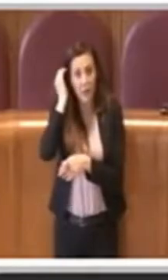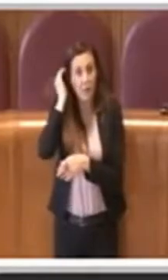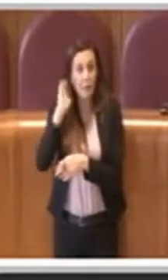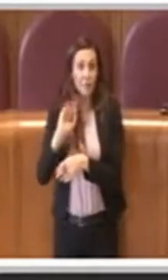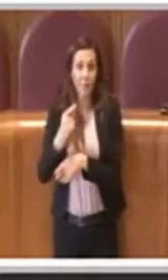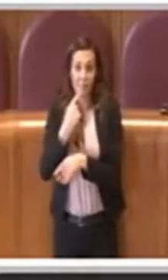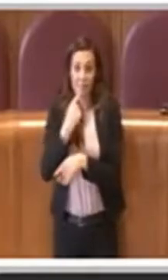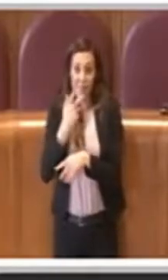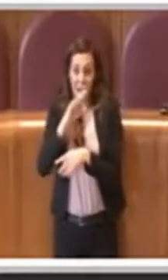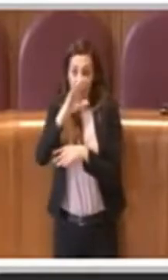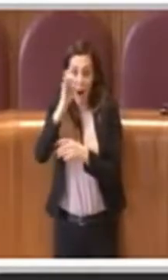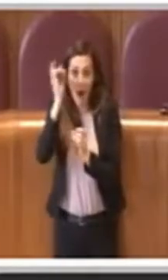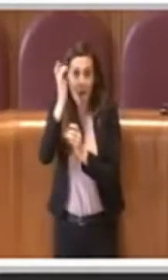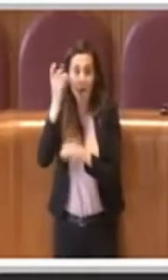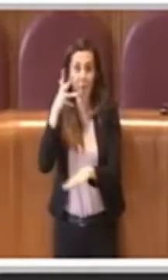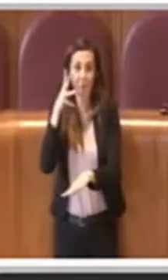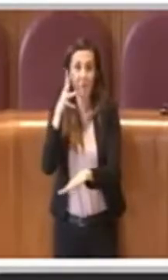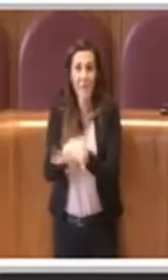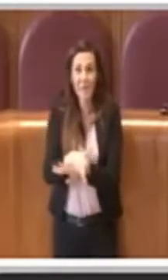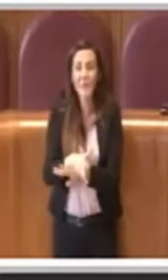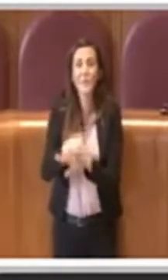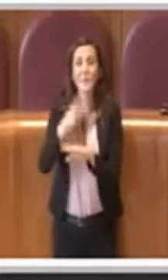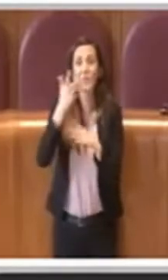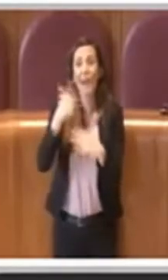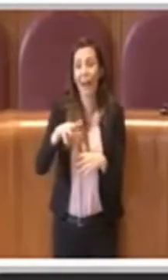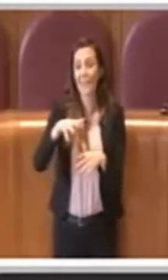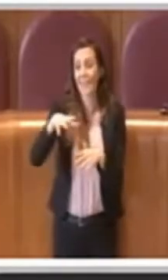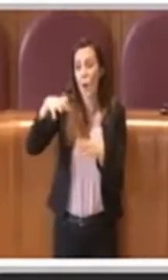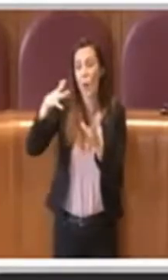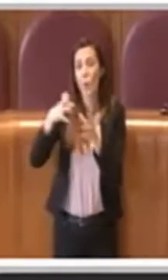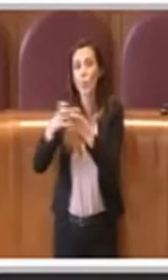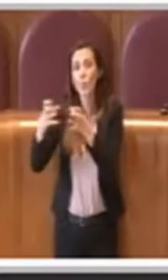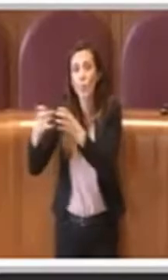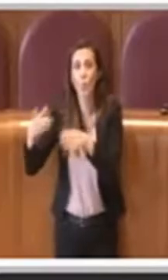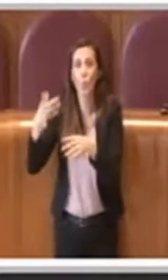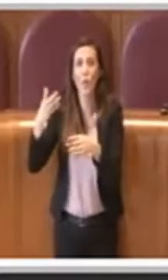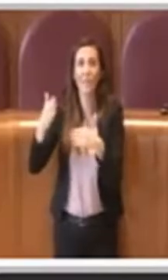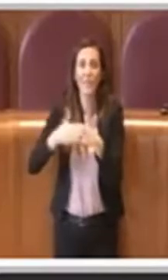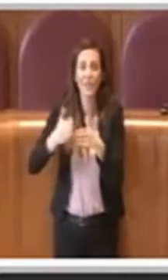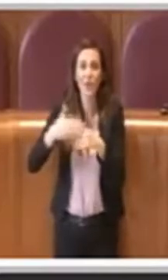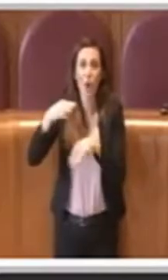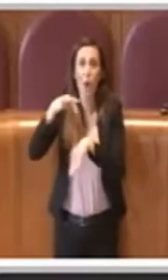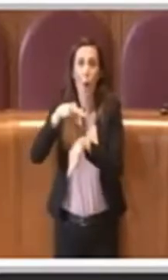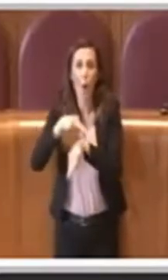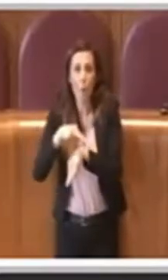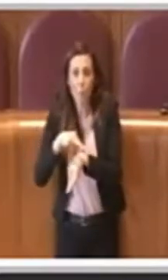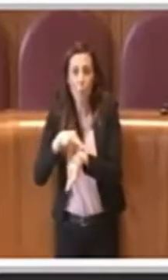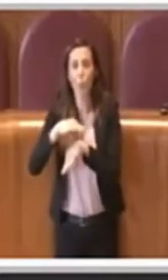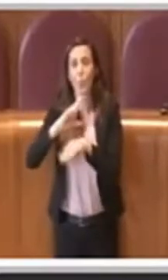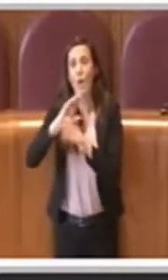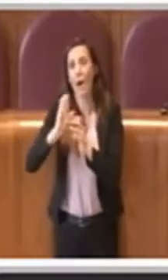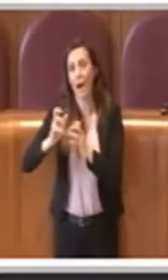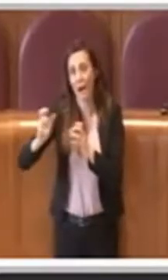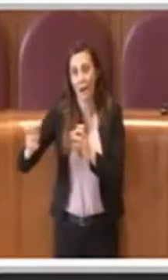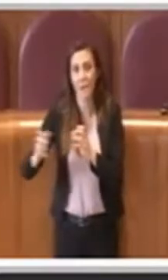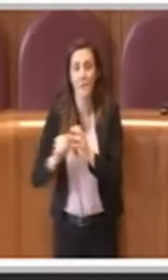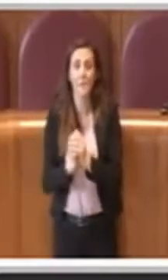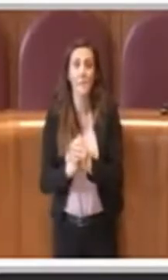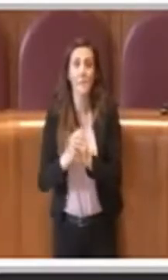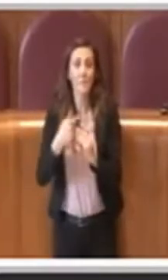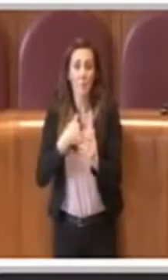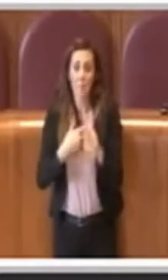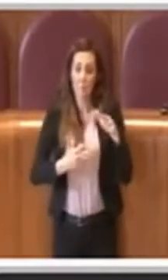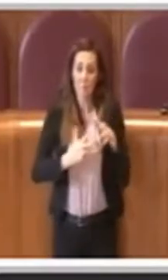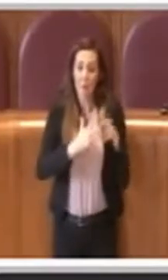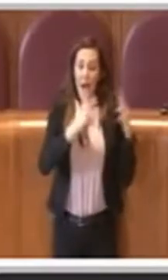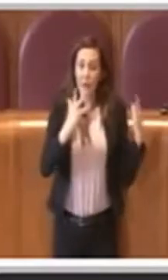alcuni interventi per la vicinanza con altre strutture tipo ASL o quant'altro. Diciamo che noi come maggioranza abbiamo